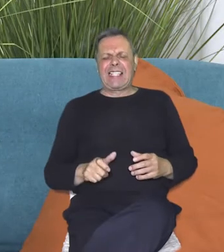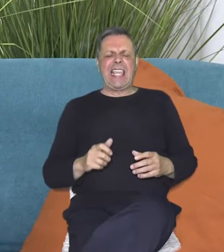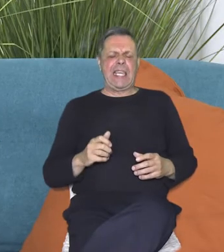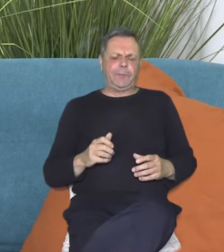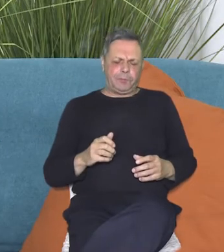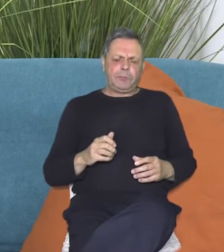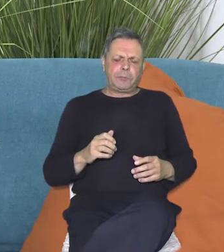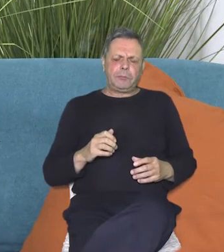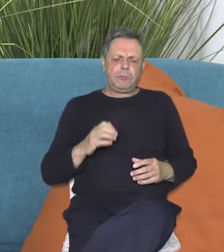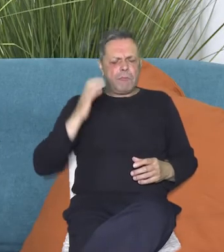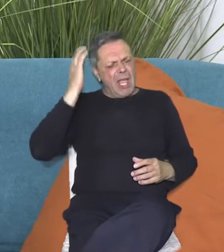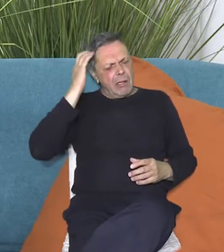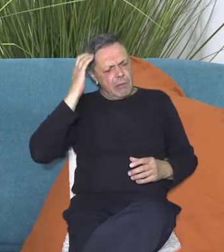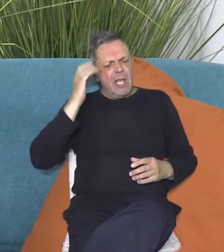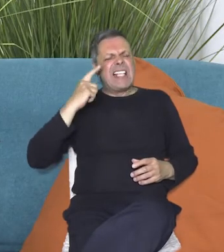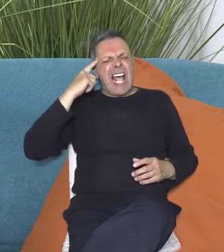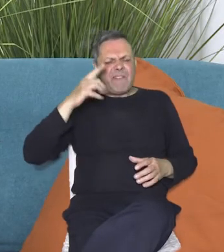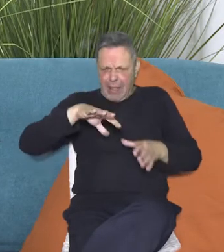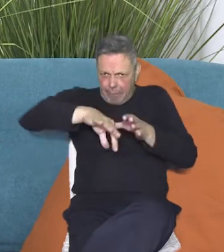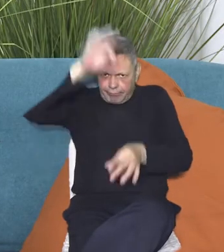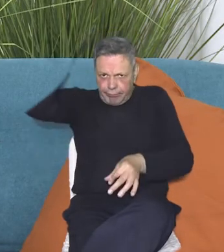neuroznanstvenika negdje 60-ih godina u Ferrari.